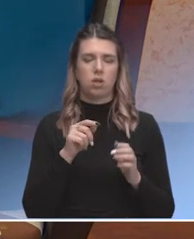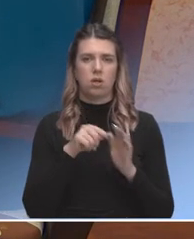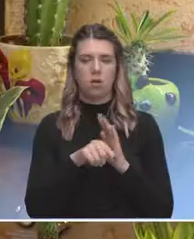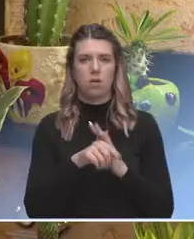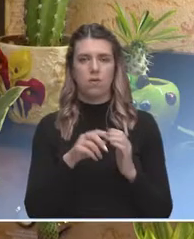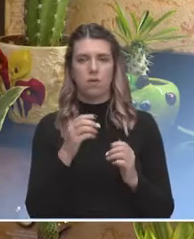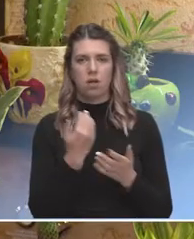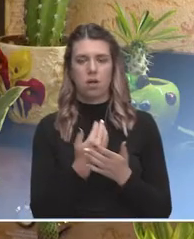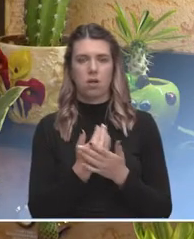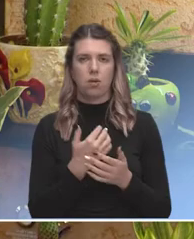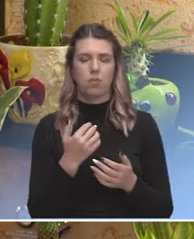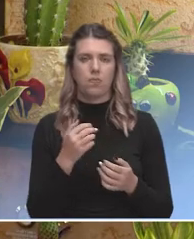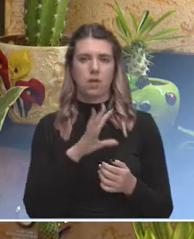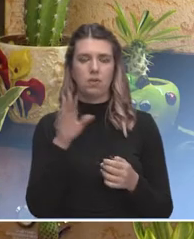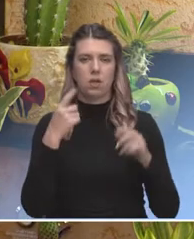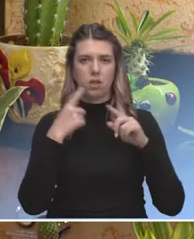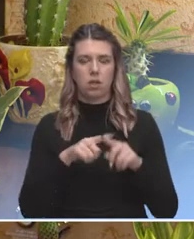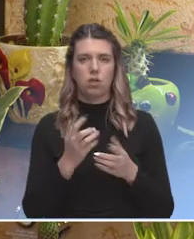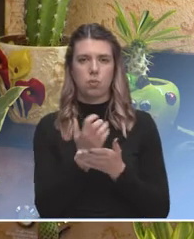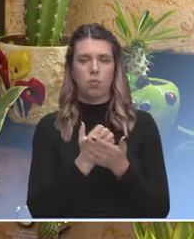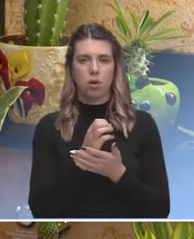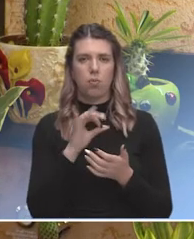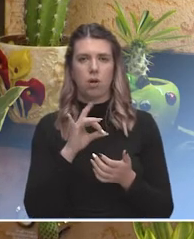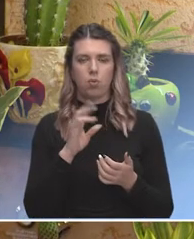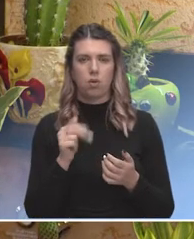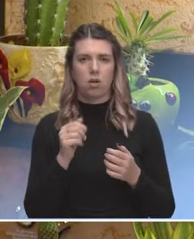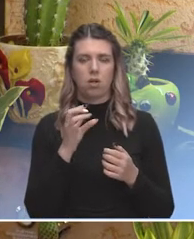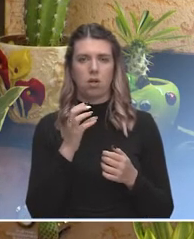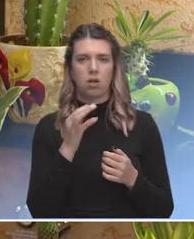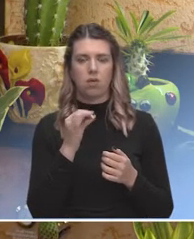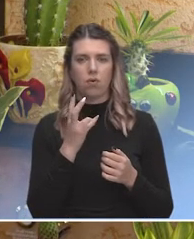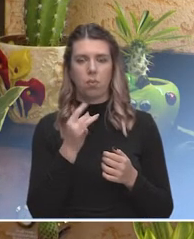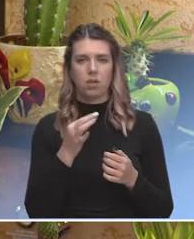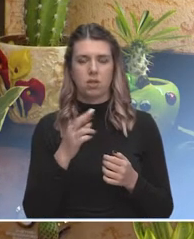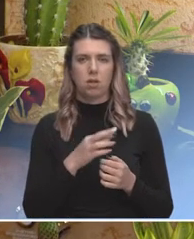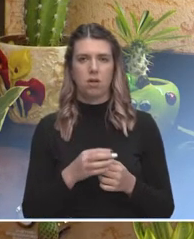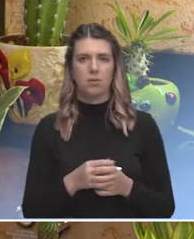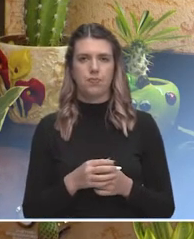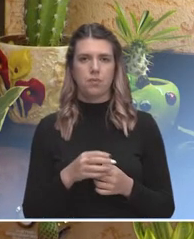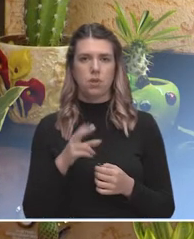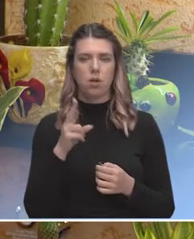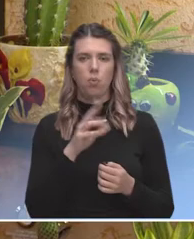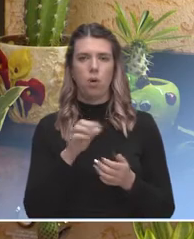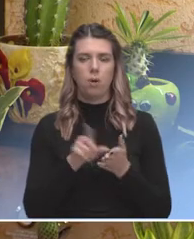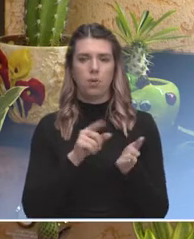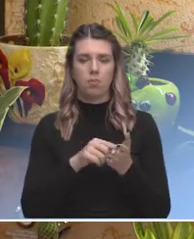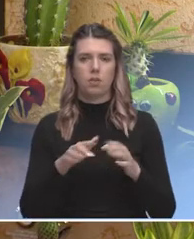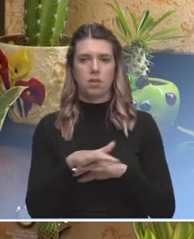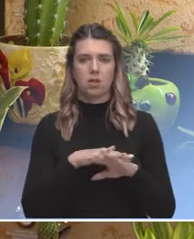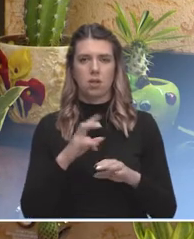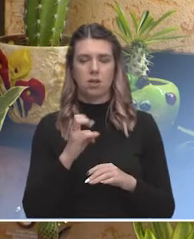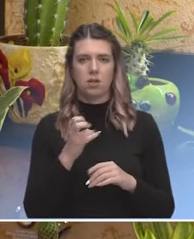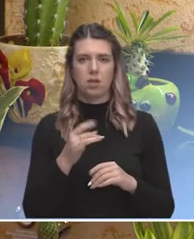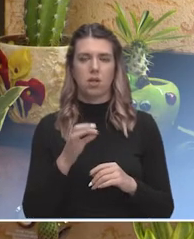например? Вся технология сбора и обработки информации по переписи